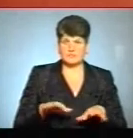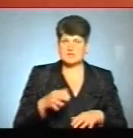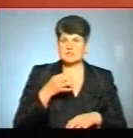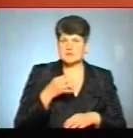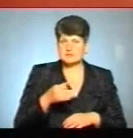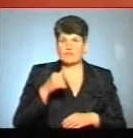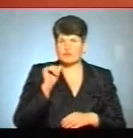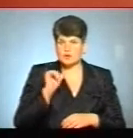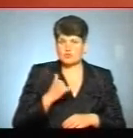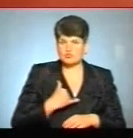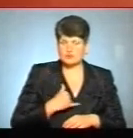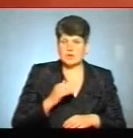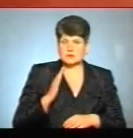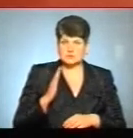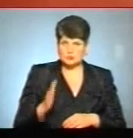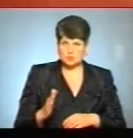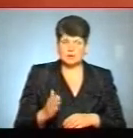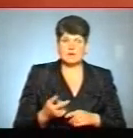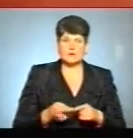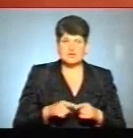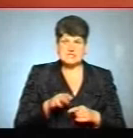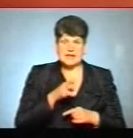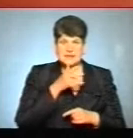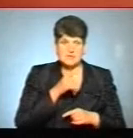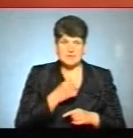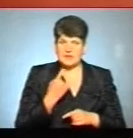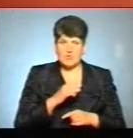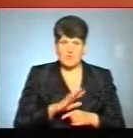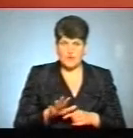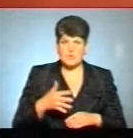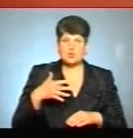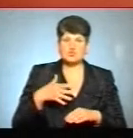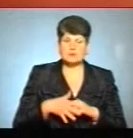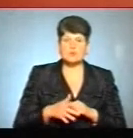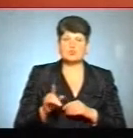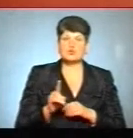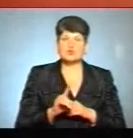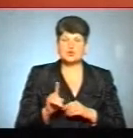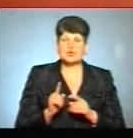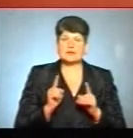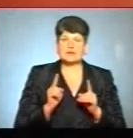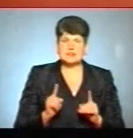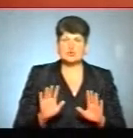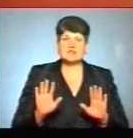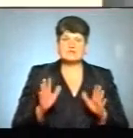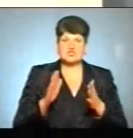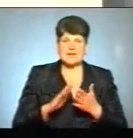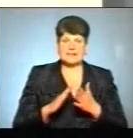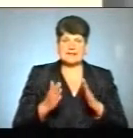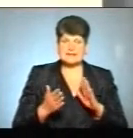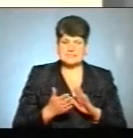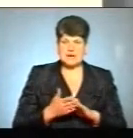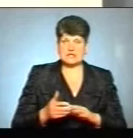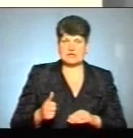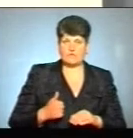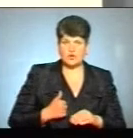буде комендантська година. Про цей термін ми навіть не говоримо, тому що розуміємо, що лише у надзвичайний стан та